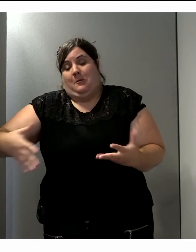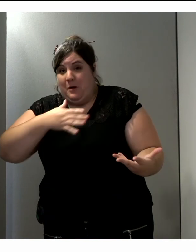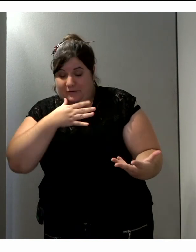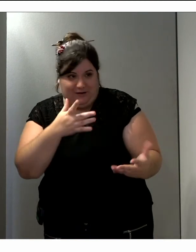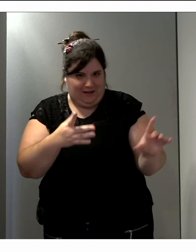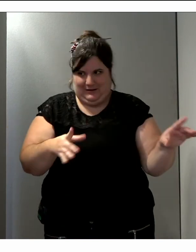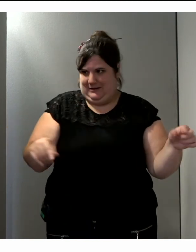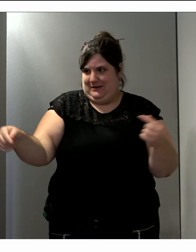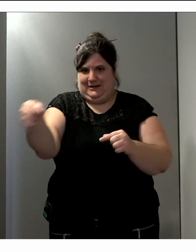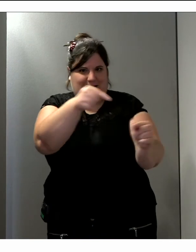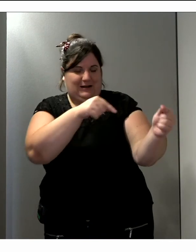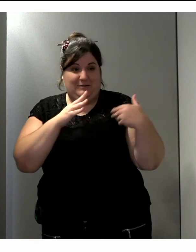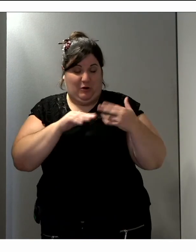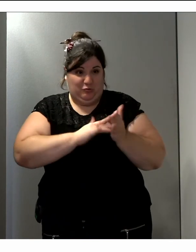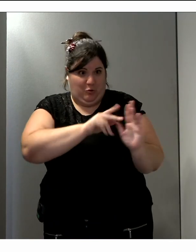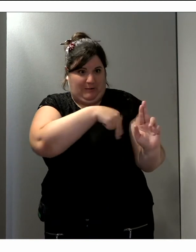à point par point sur tout ce qui a été dit.